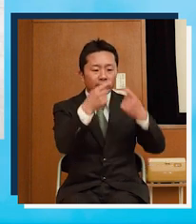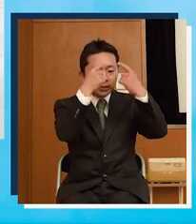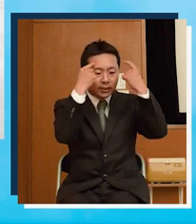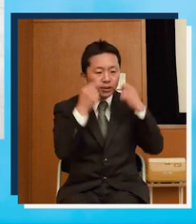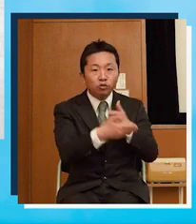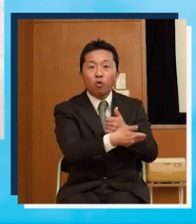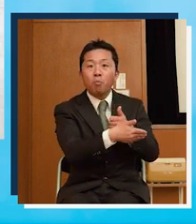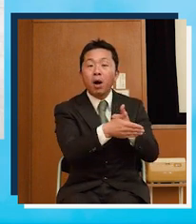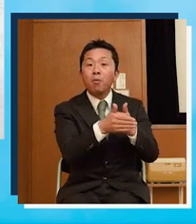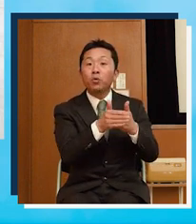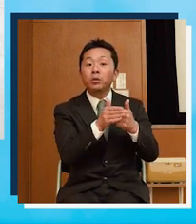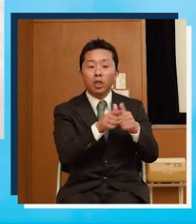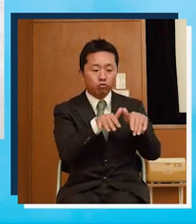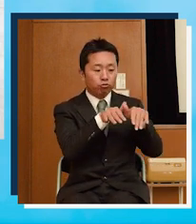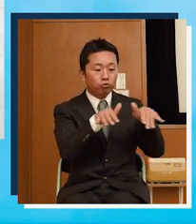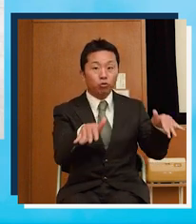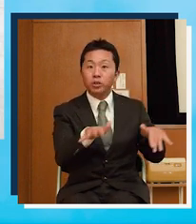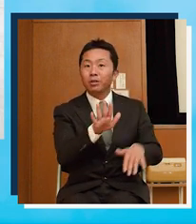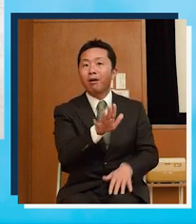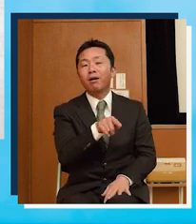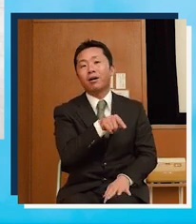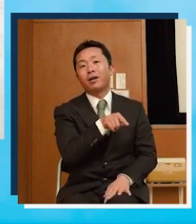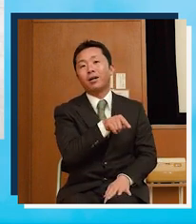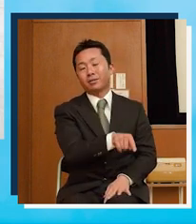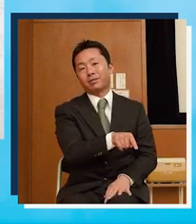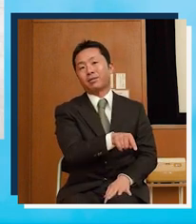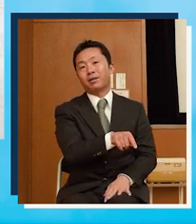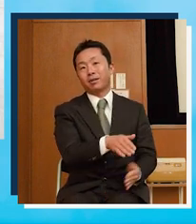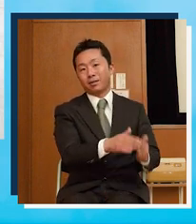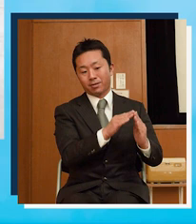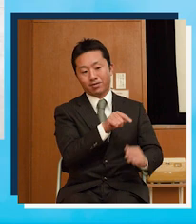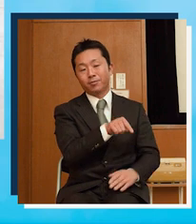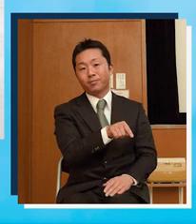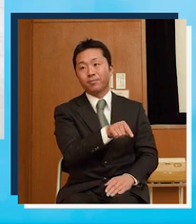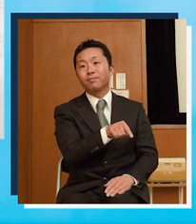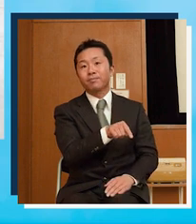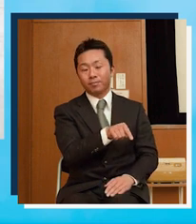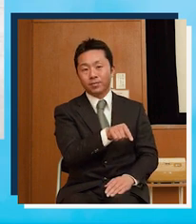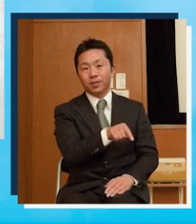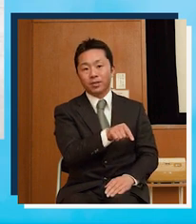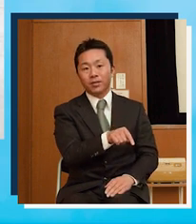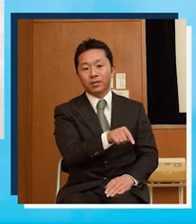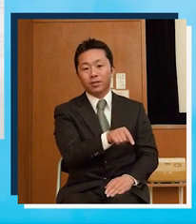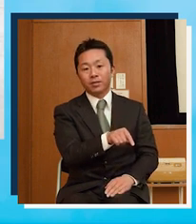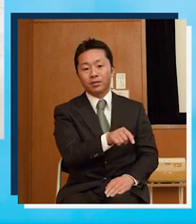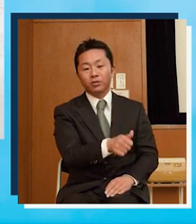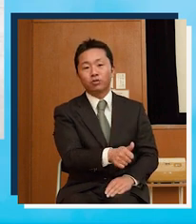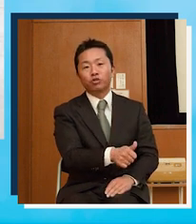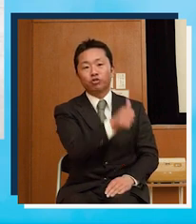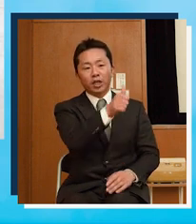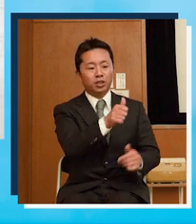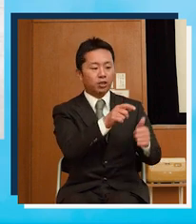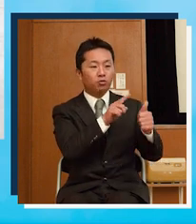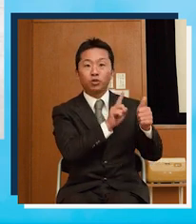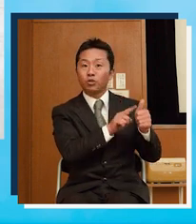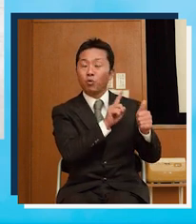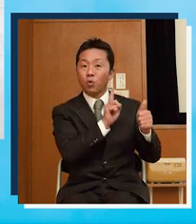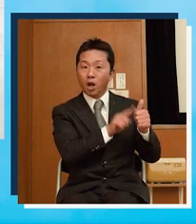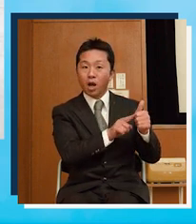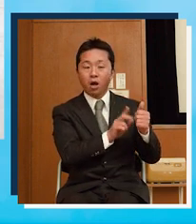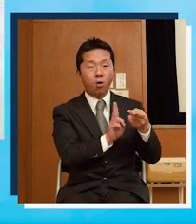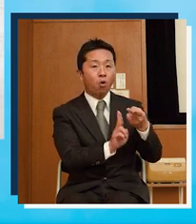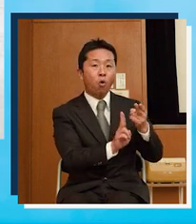いうま組織があの作られていたわけですえその主席であやら長尾市がですねえ